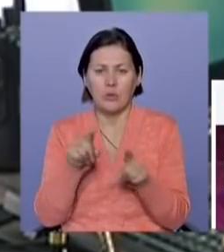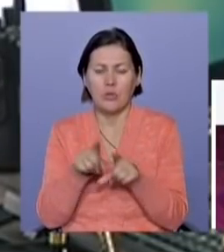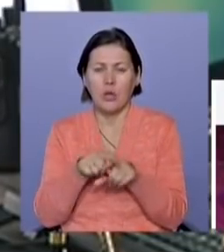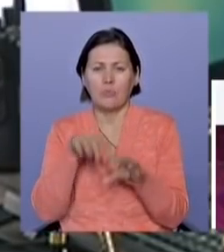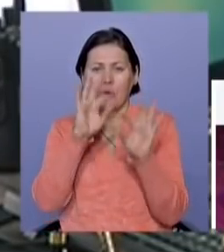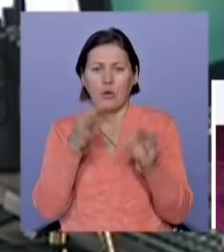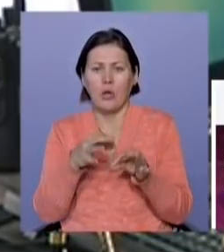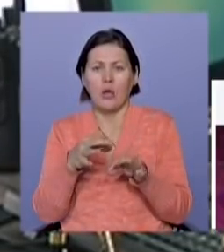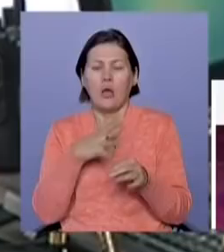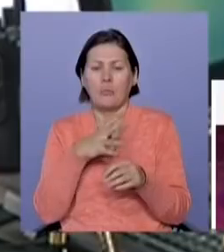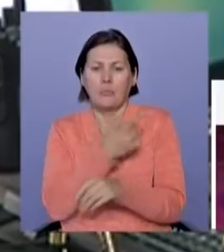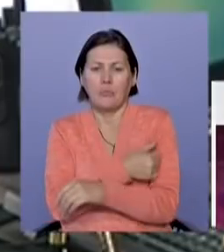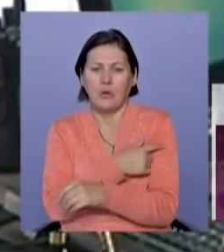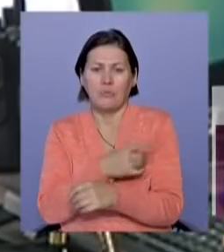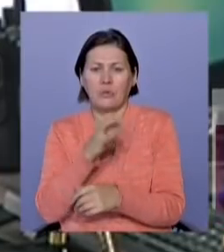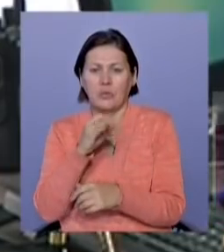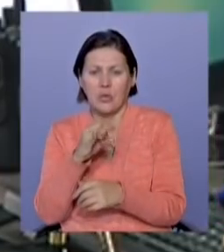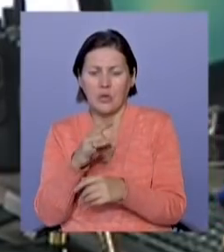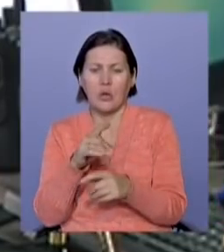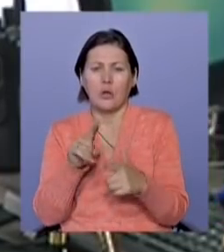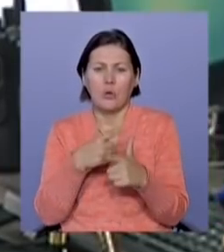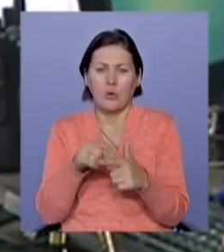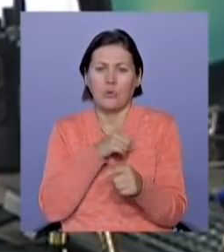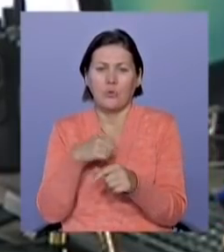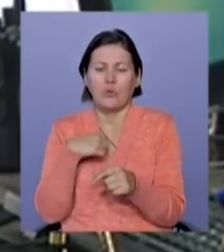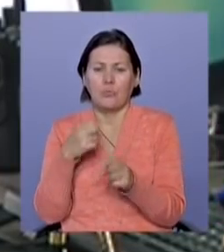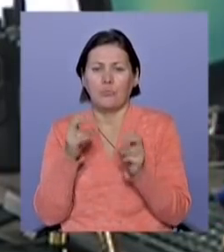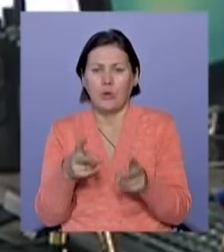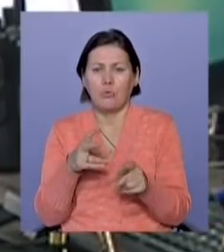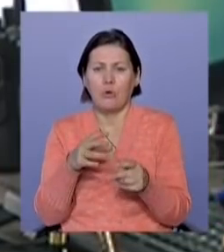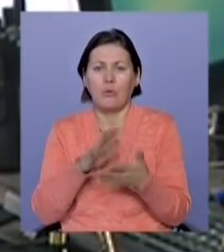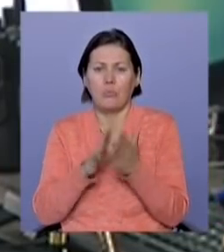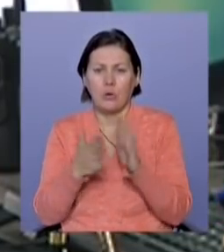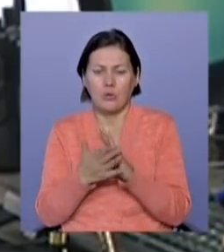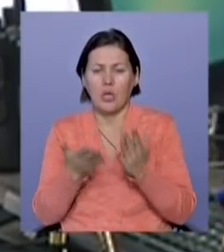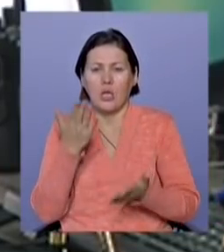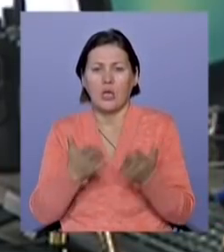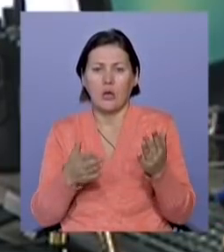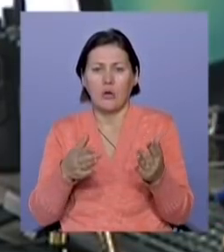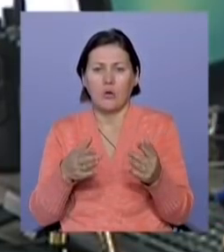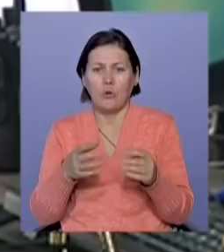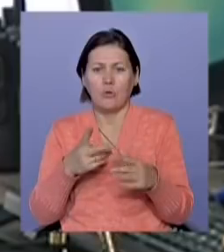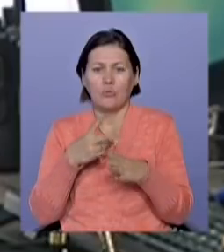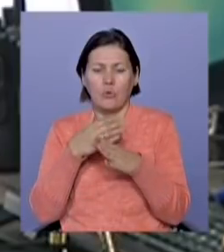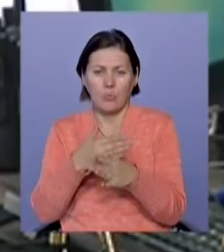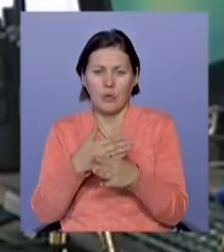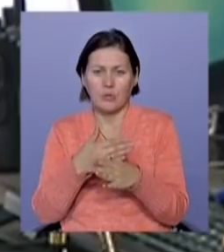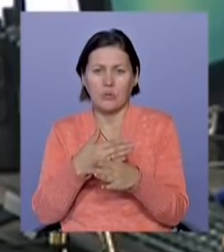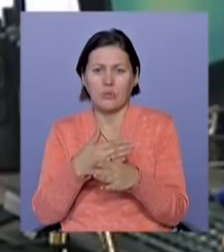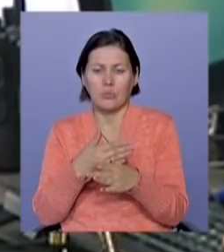жедел жәрдемге келген дәрігер, болмаса фельдшер өзіне бір қауіп төнген жағдайда көмекті